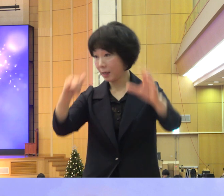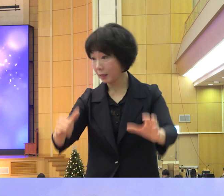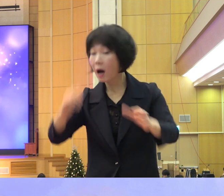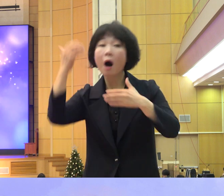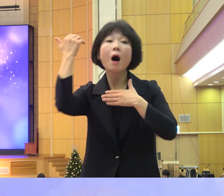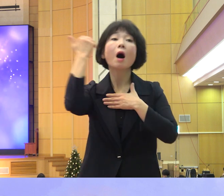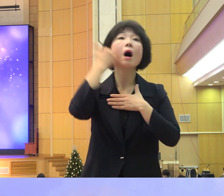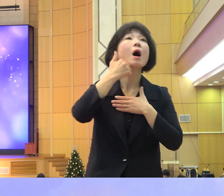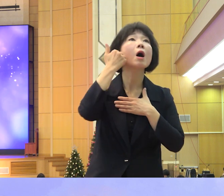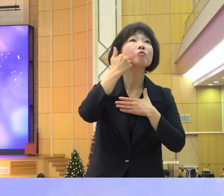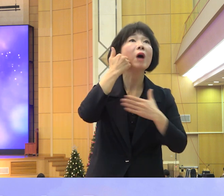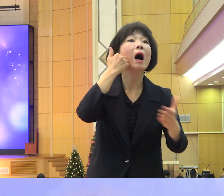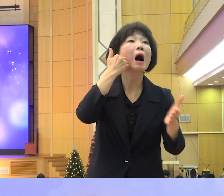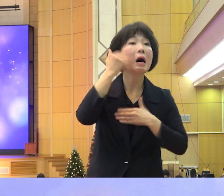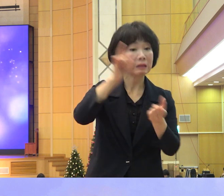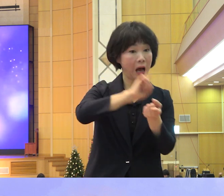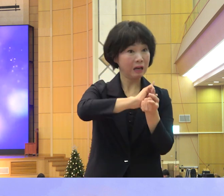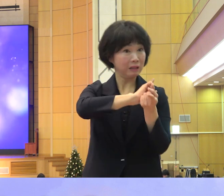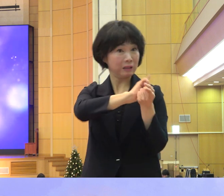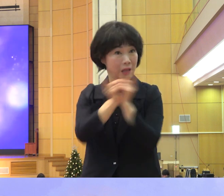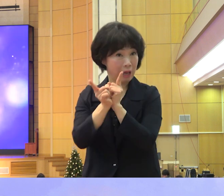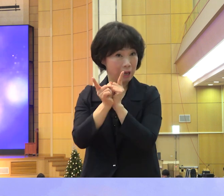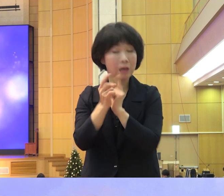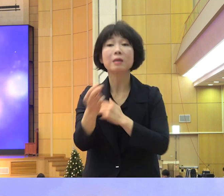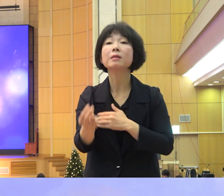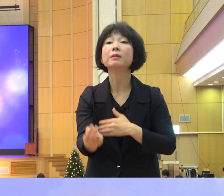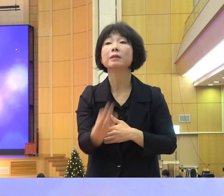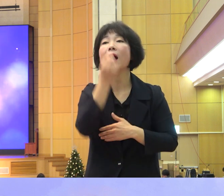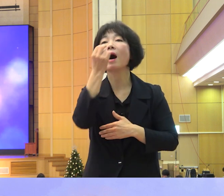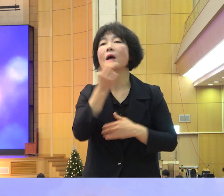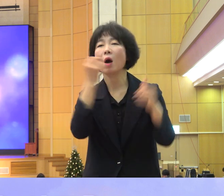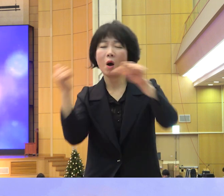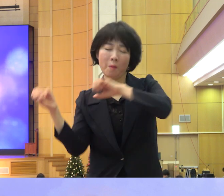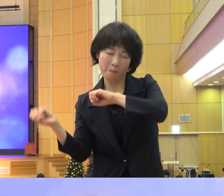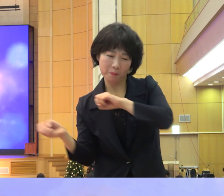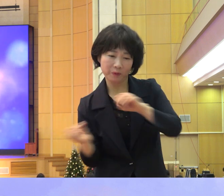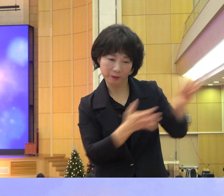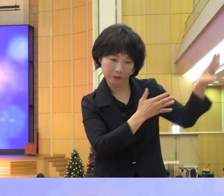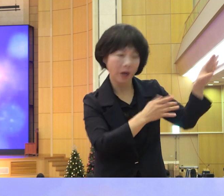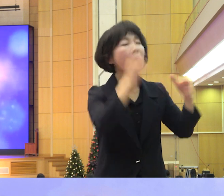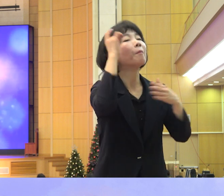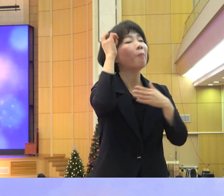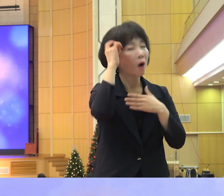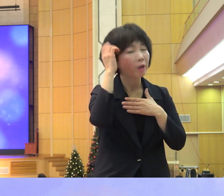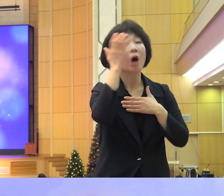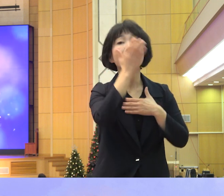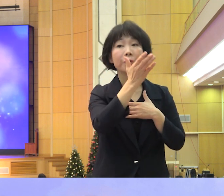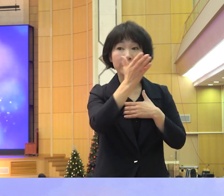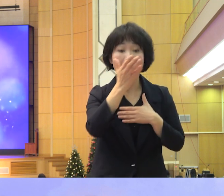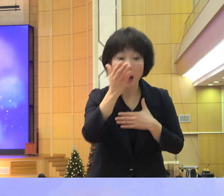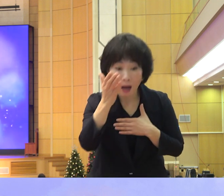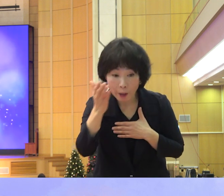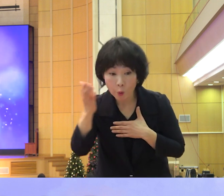위로받았나요? 이 세상 누가 나를 대신하여 목숨